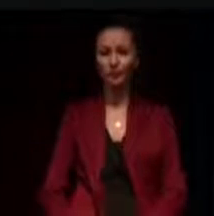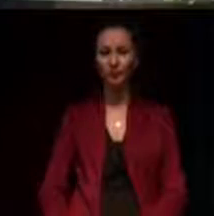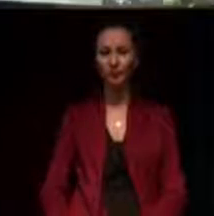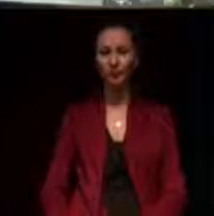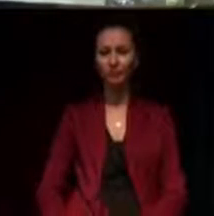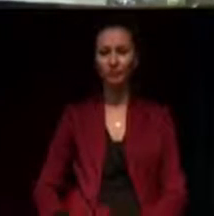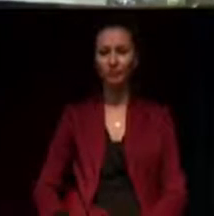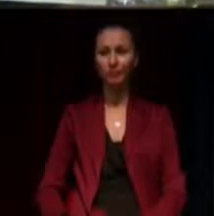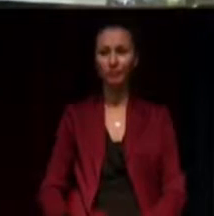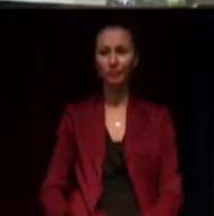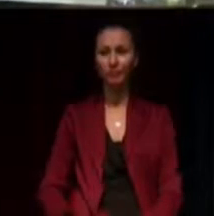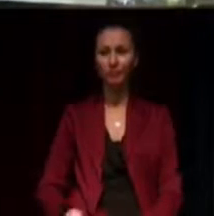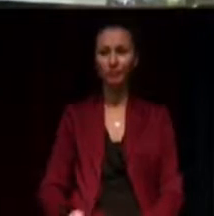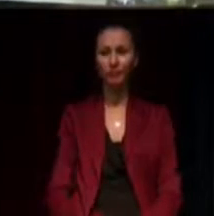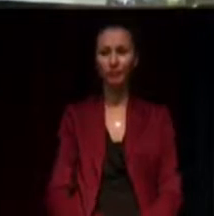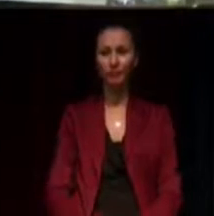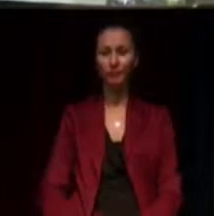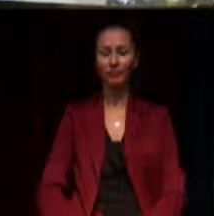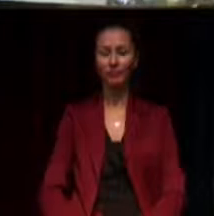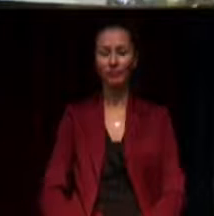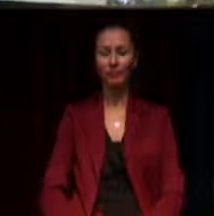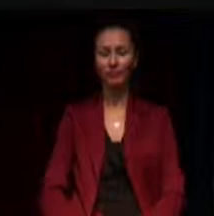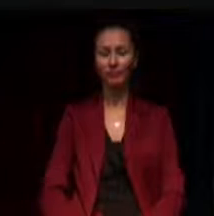Öyle ama ne yapayım yani.